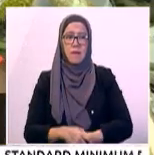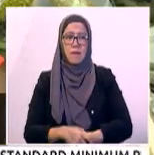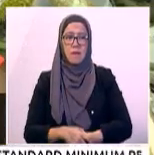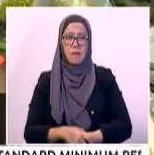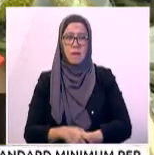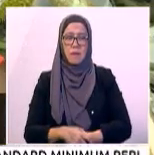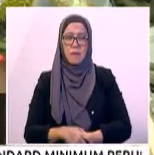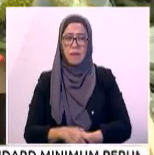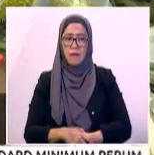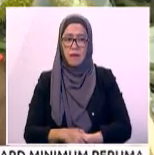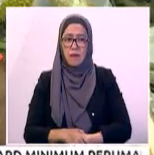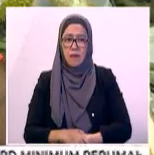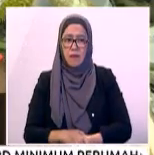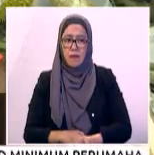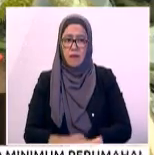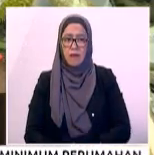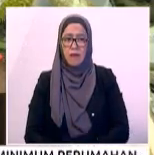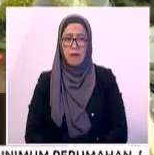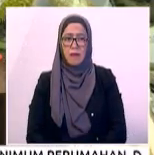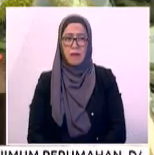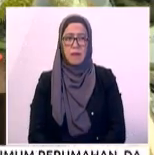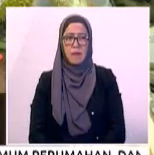Aku heran train ni